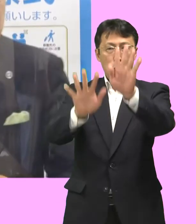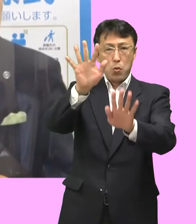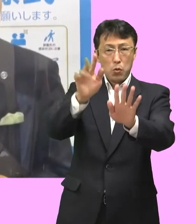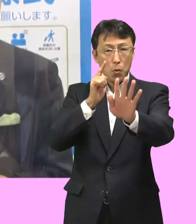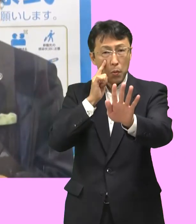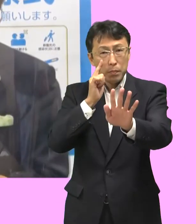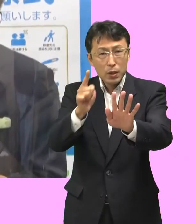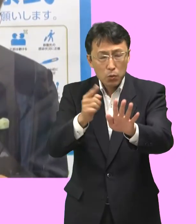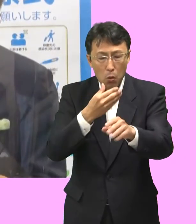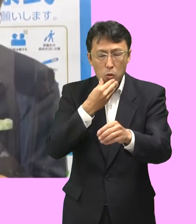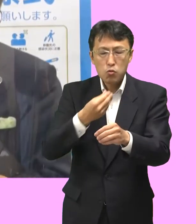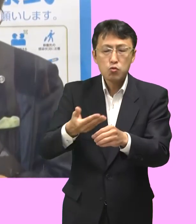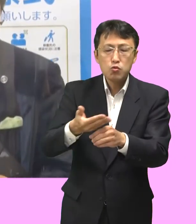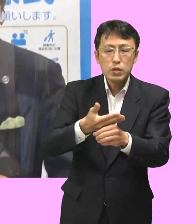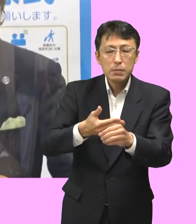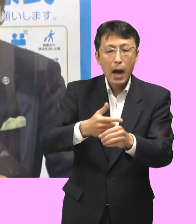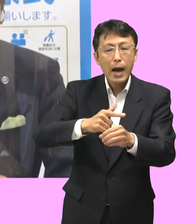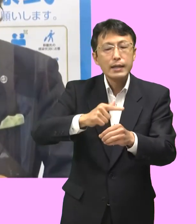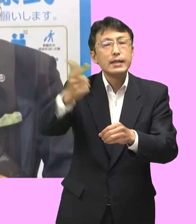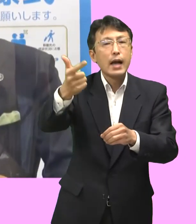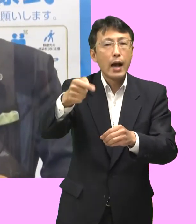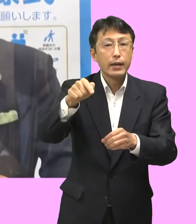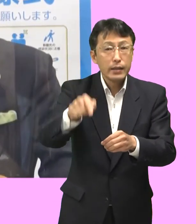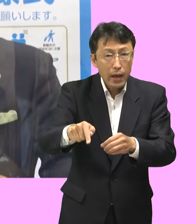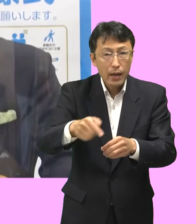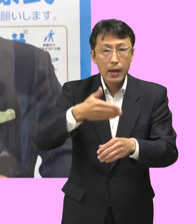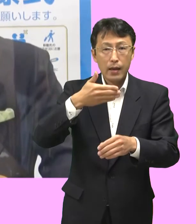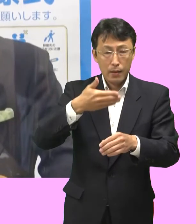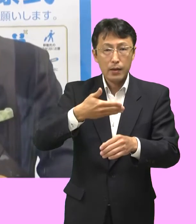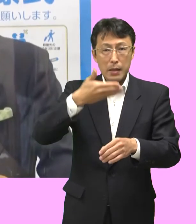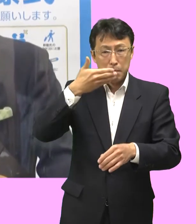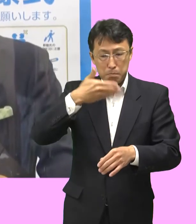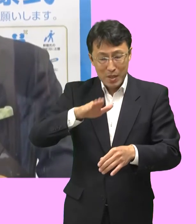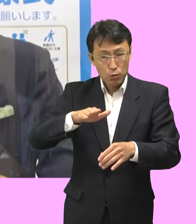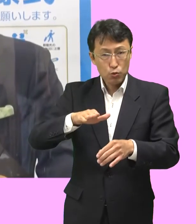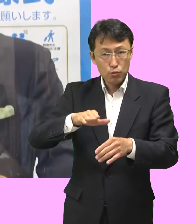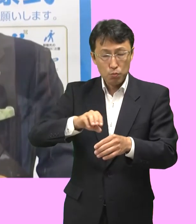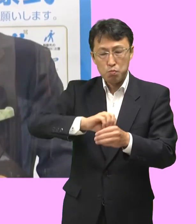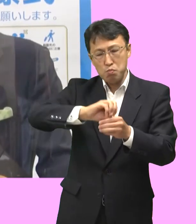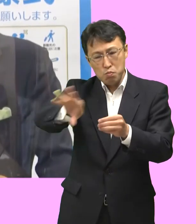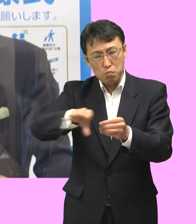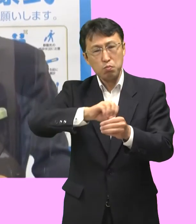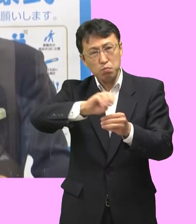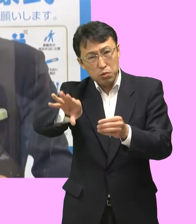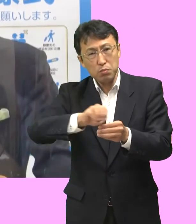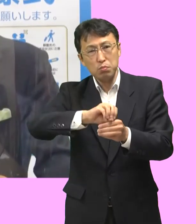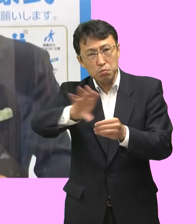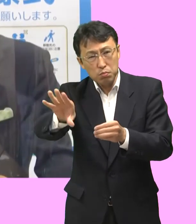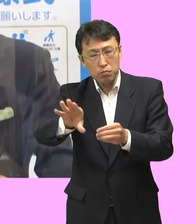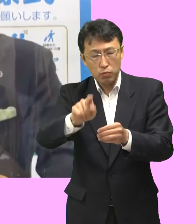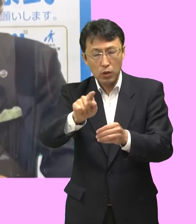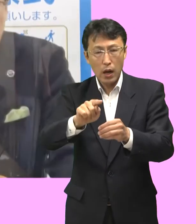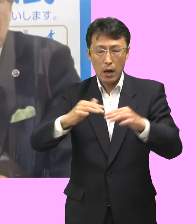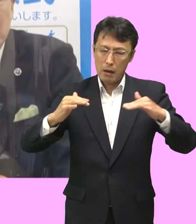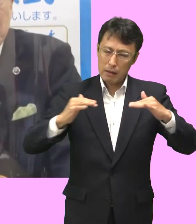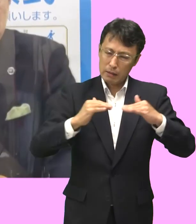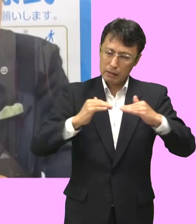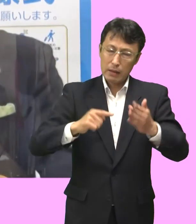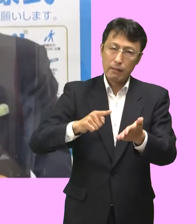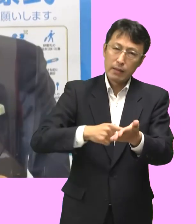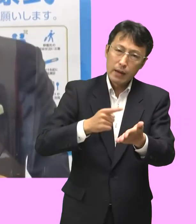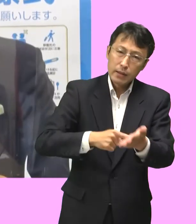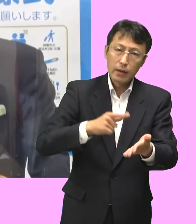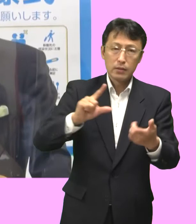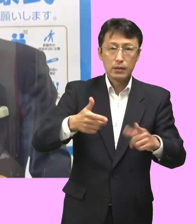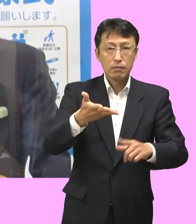で放出することの検討議論が決定的に不足しているんじゃないかなというふうに思います。まあ、海